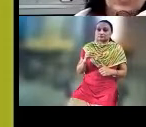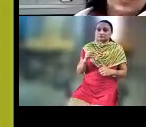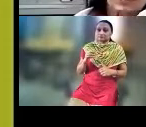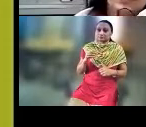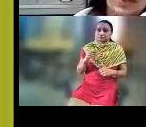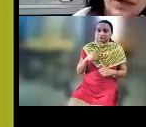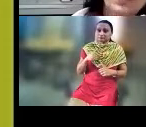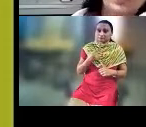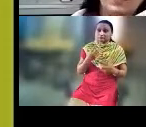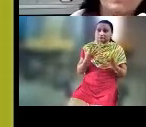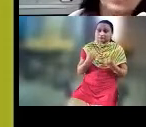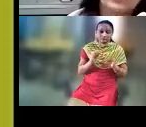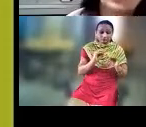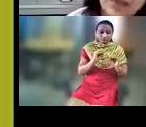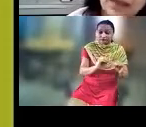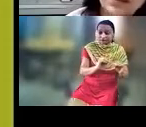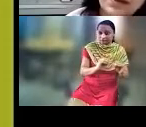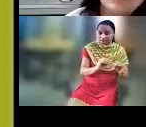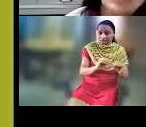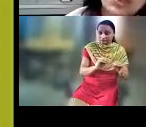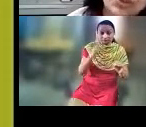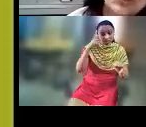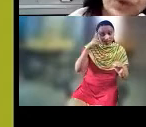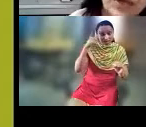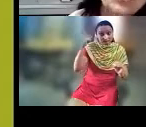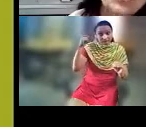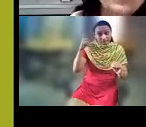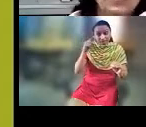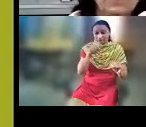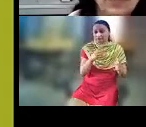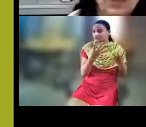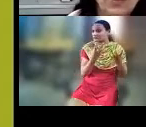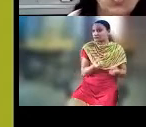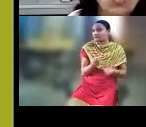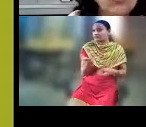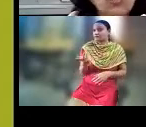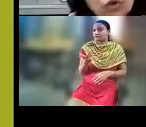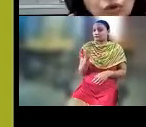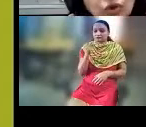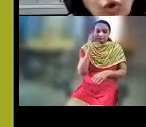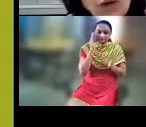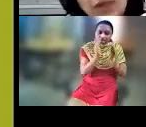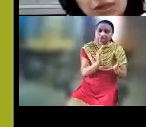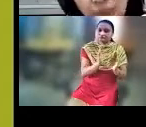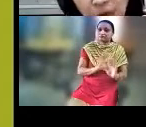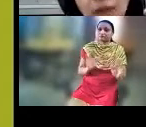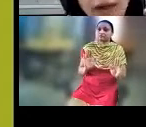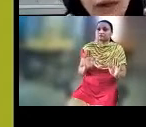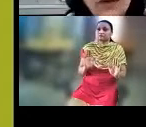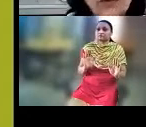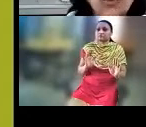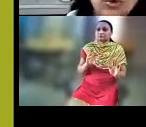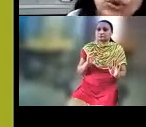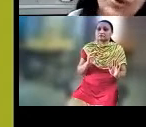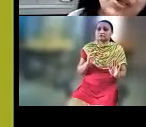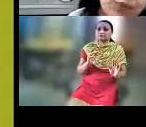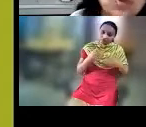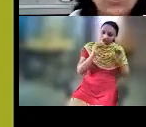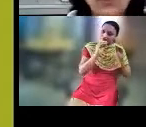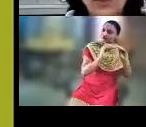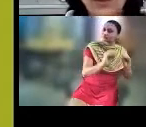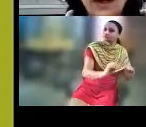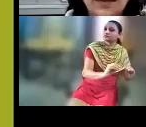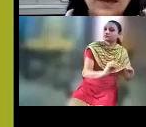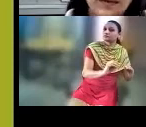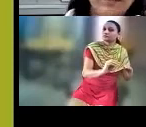क्या देना है, ये देखें कि बच्चे को क्या चाहिए और उसको हम रिस्पॉन्ड करें, तो उसको